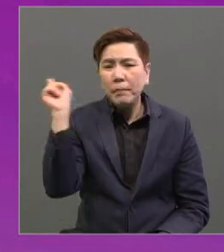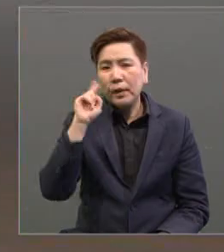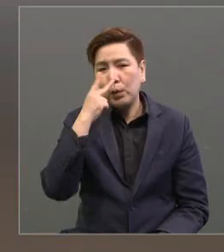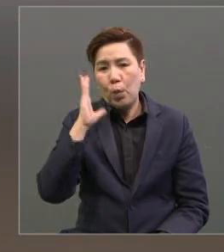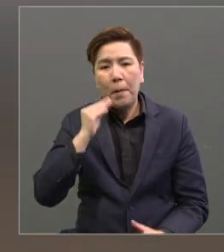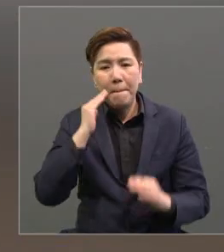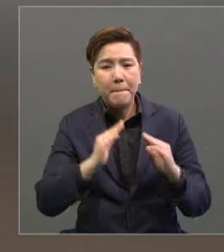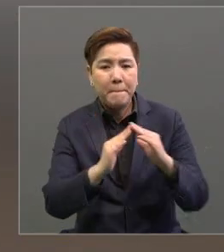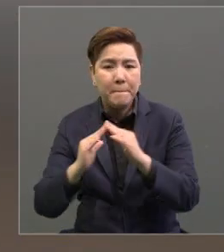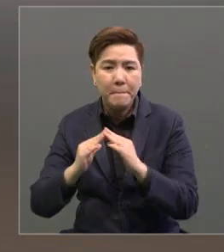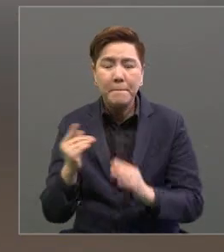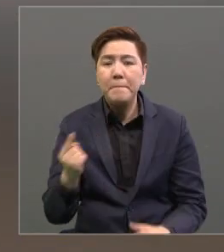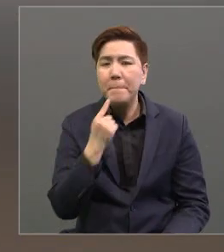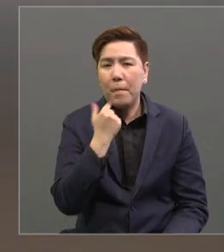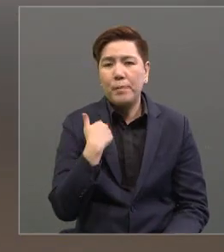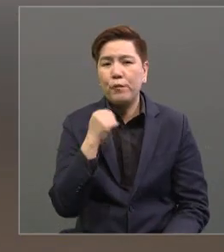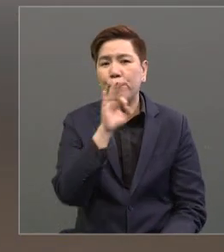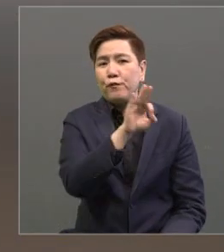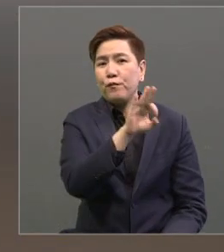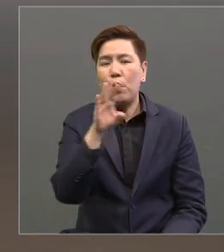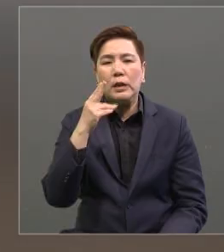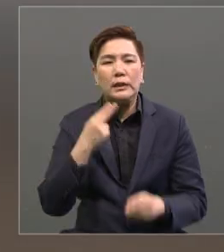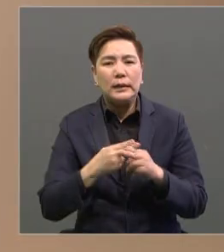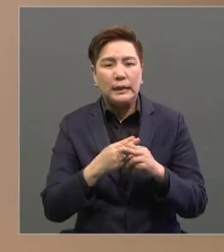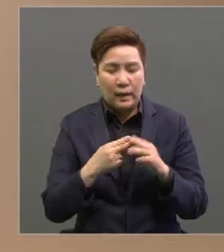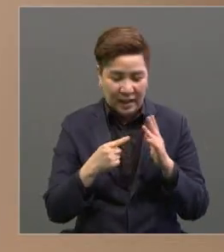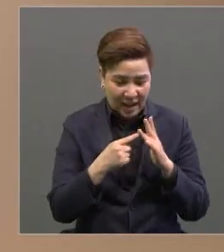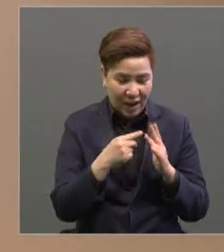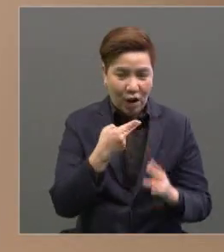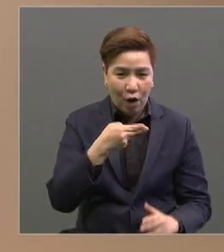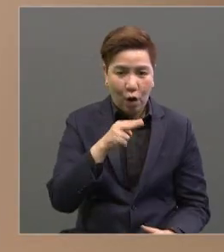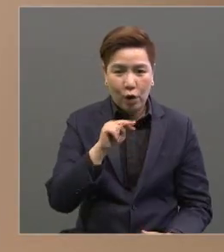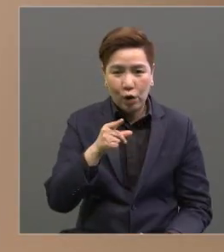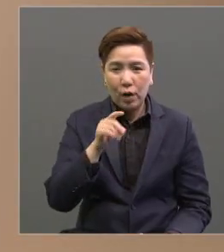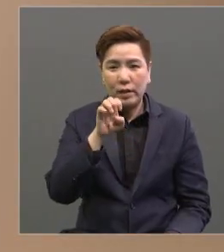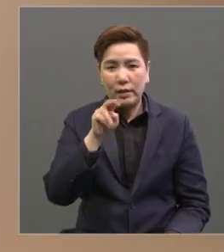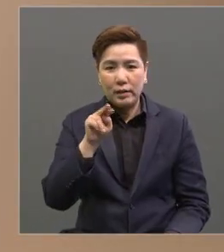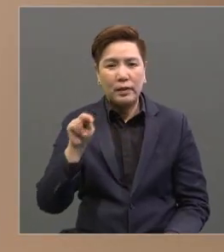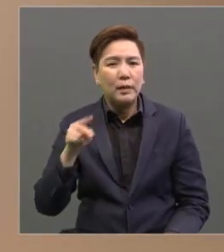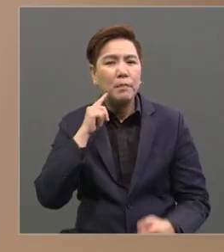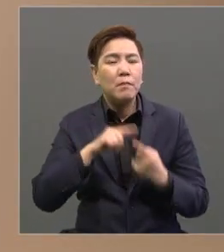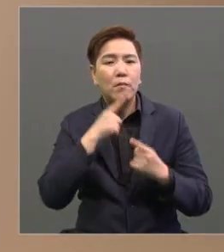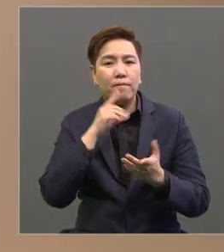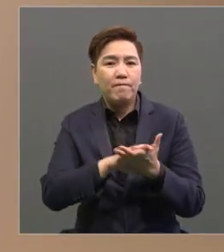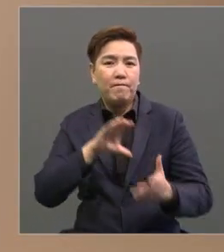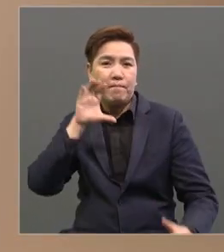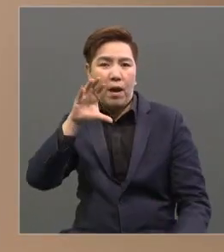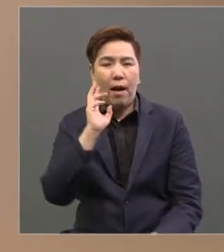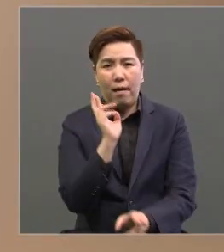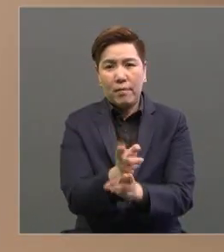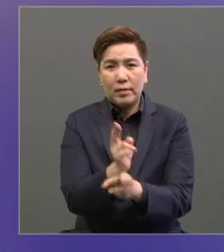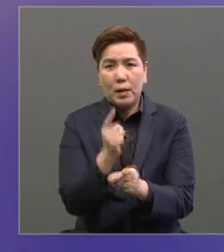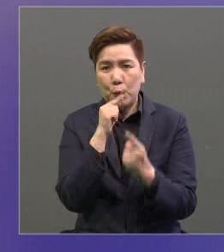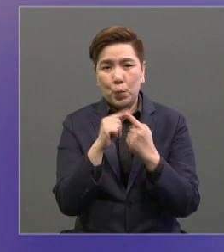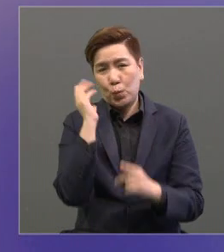คือมีชาวบ้านเนี่ยเขาแจ้งเข้ามาคุณผู้ชมว่ามี Facebookที่ชื่อว่าเหงียนดังเทียนนะมีการลงโฆษณาบอกว่ามีรักษาความ